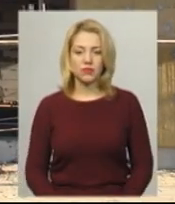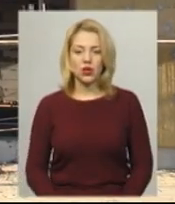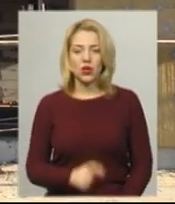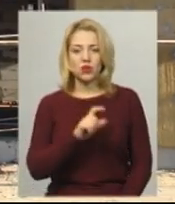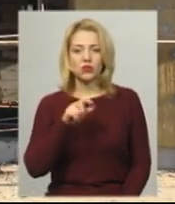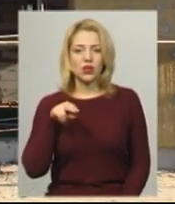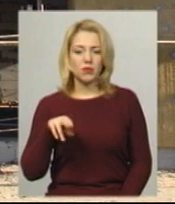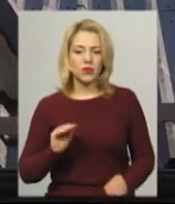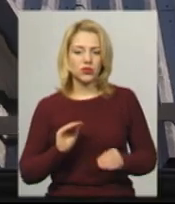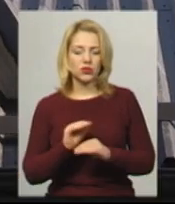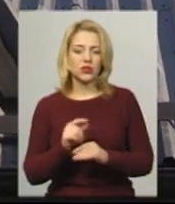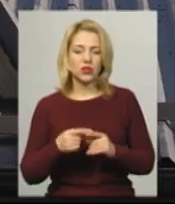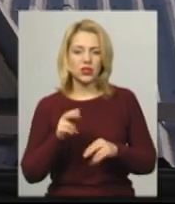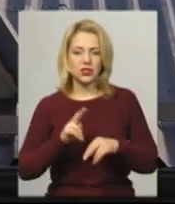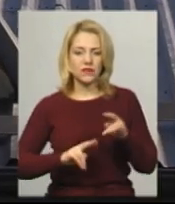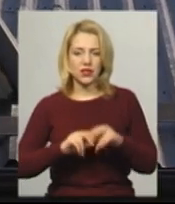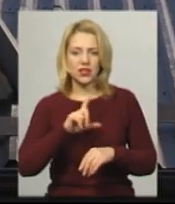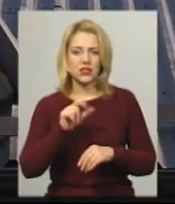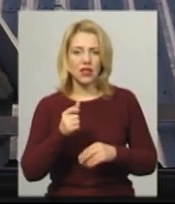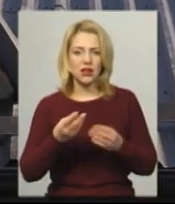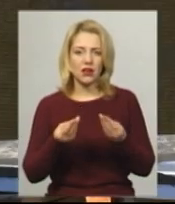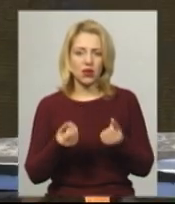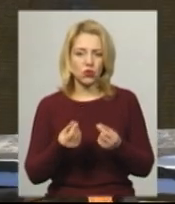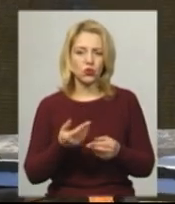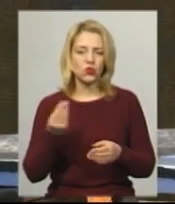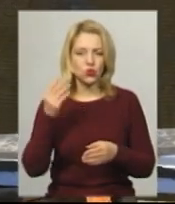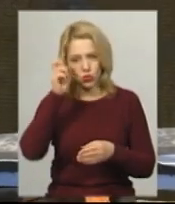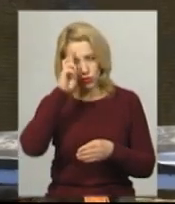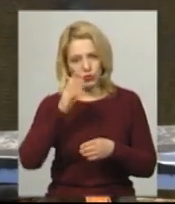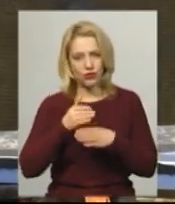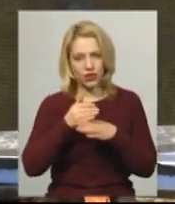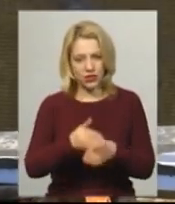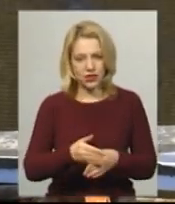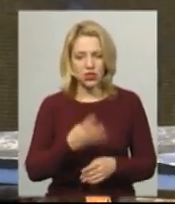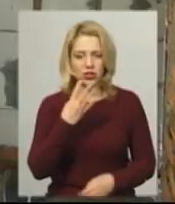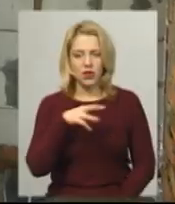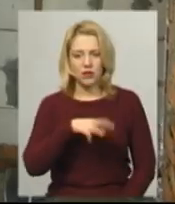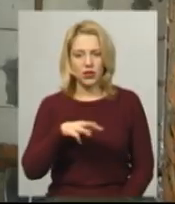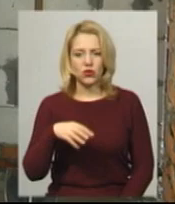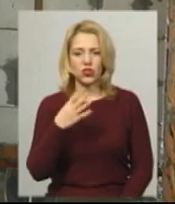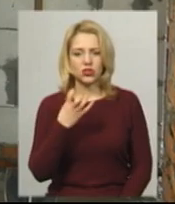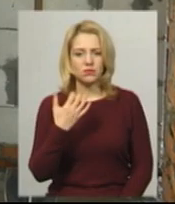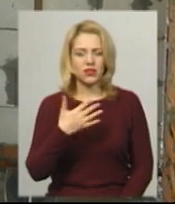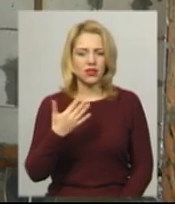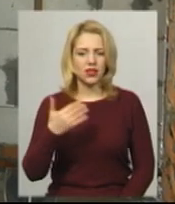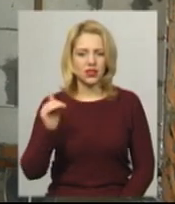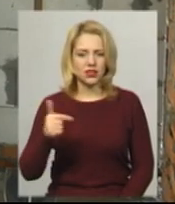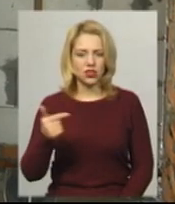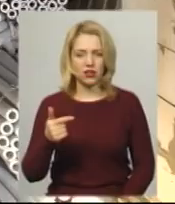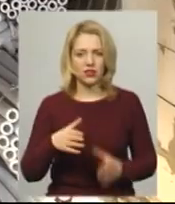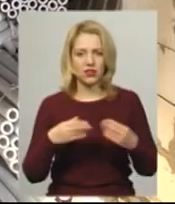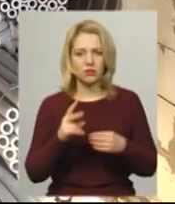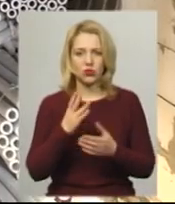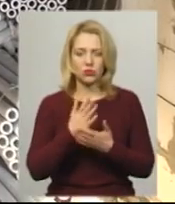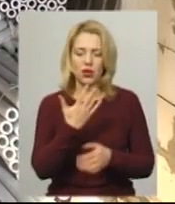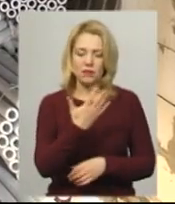Попадіна додає, зведення здійснюють за рахунок субвенцій. З державного бюджету взяли 4 мільйони 750 тисяч гривень. Сім'я, яка має від 5 до 10